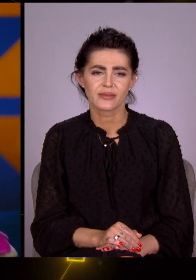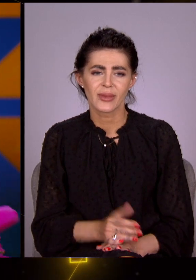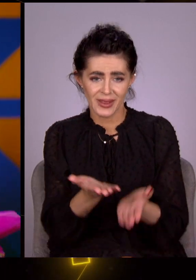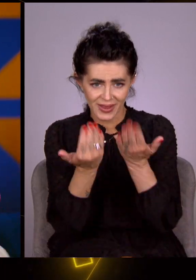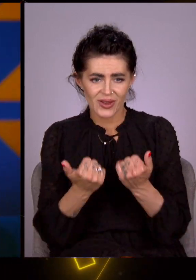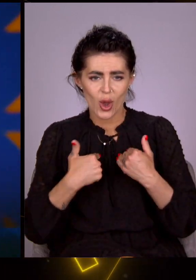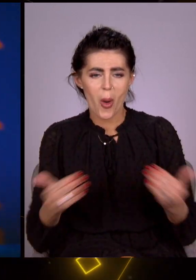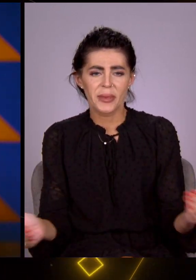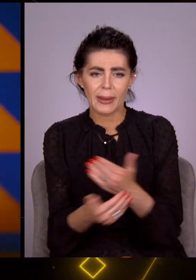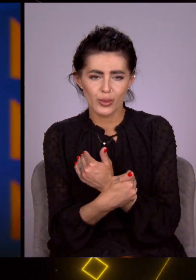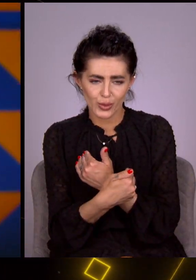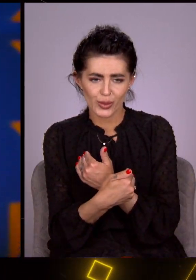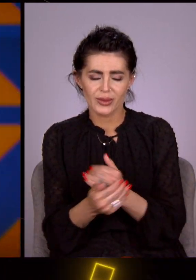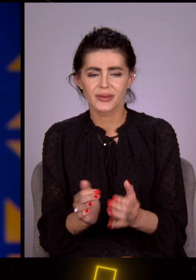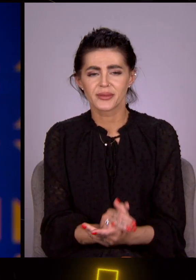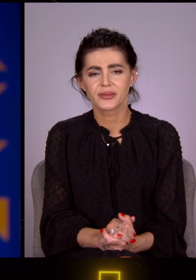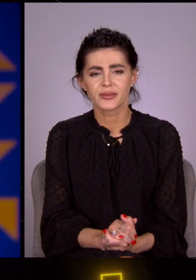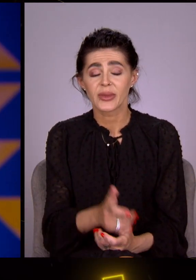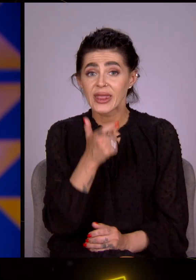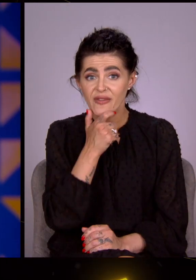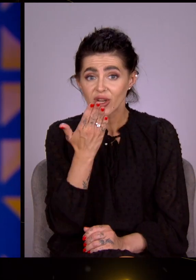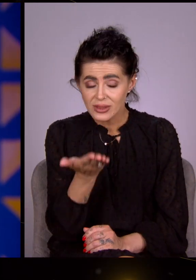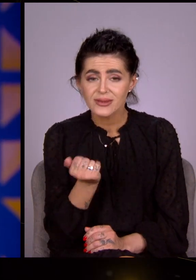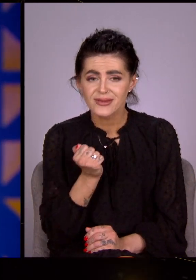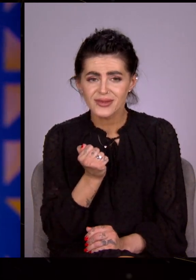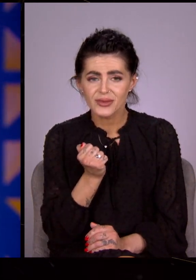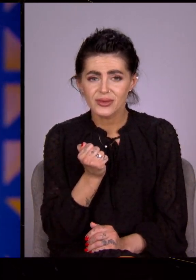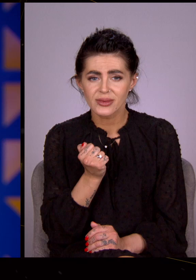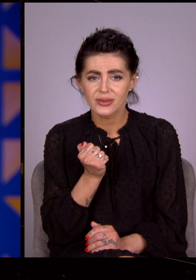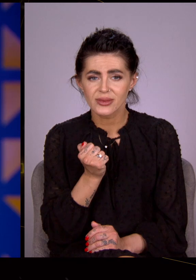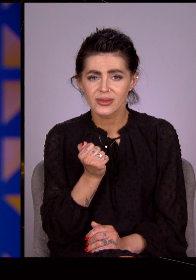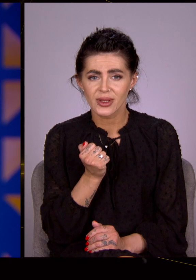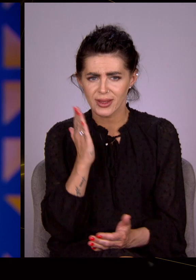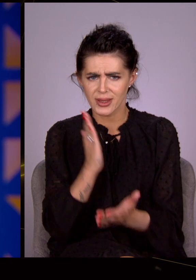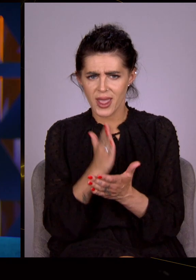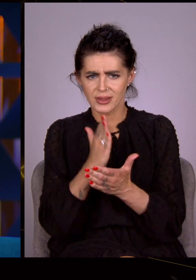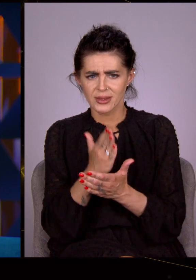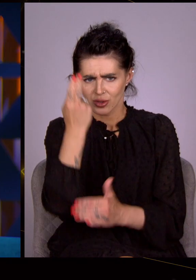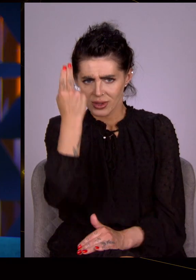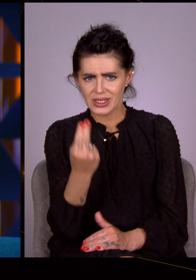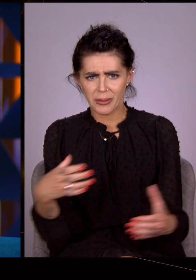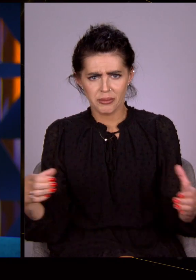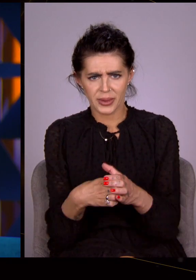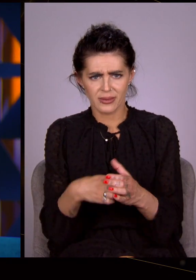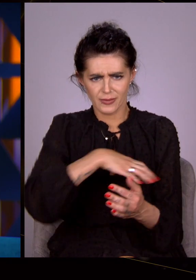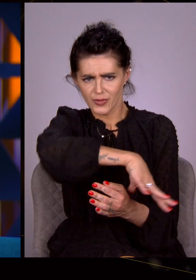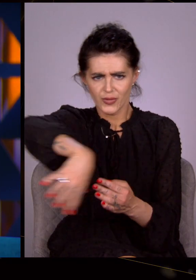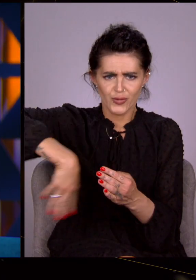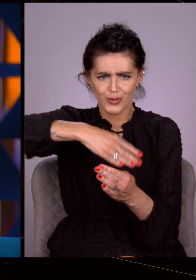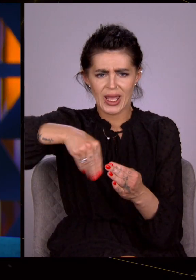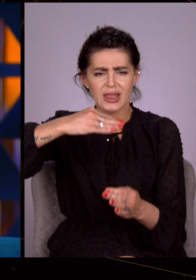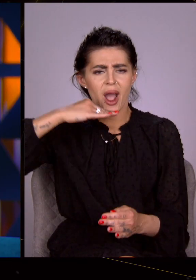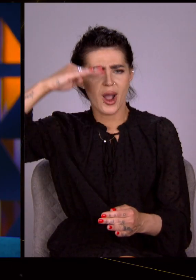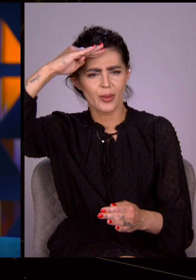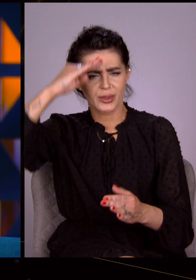обніму. Можна я тебе обніму? Дивись, в тебе тепер ціла бригада татусів, які тепер